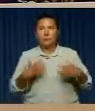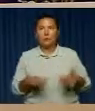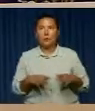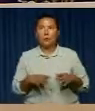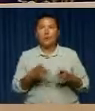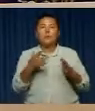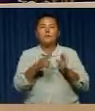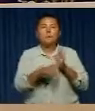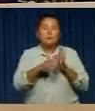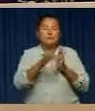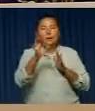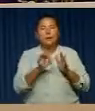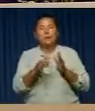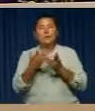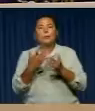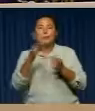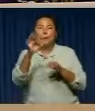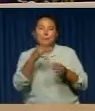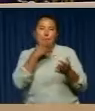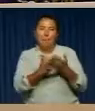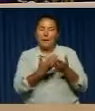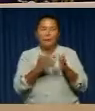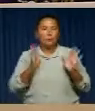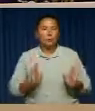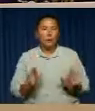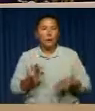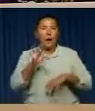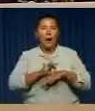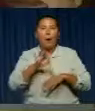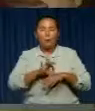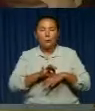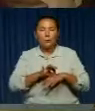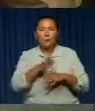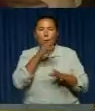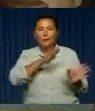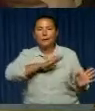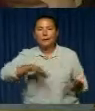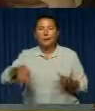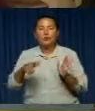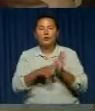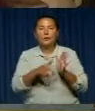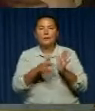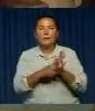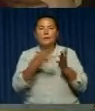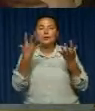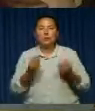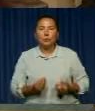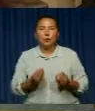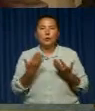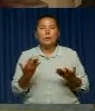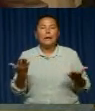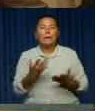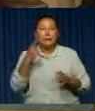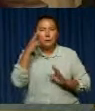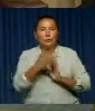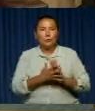30%, 70% деп қояды. Солай ғой. Ол жаңағы аурудың жіті уақыты өтеді, ол 7-8 күн бар өткенде, ол сен қалай түссеңде,